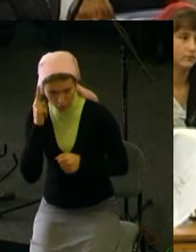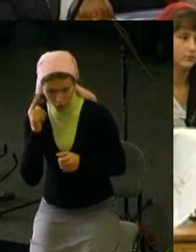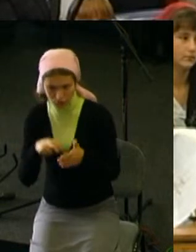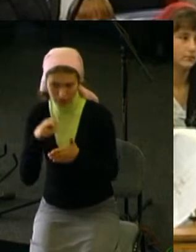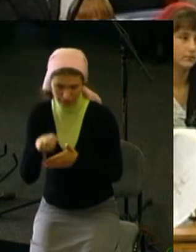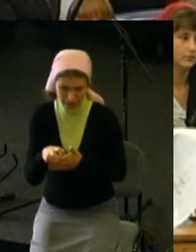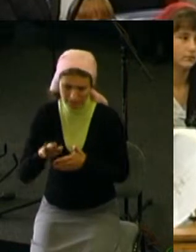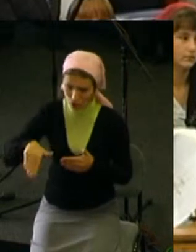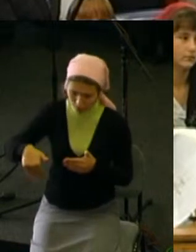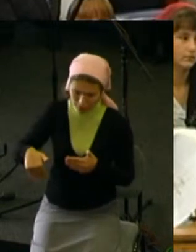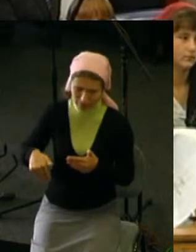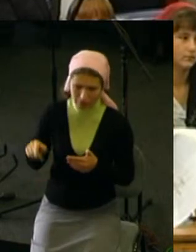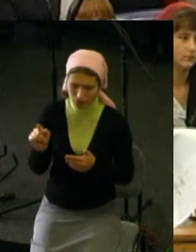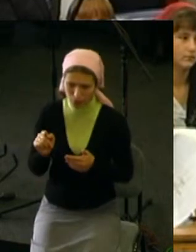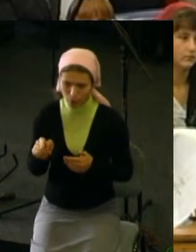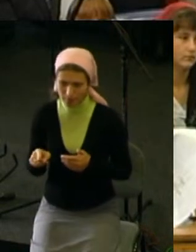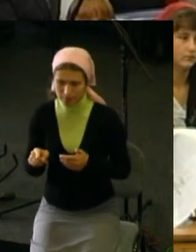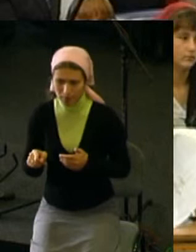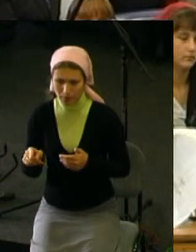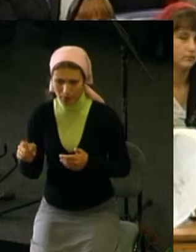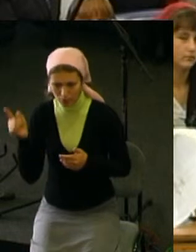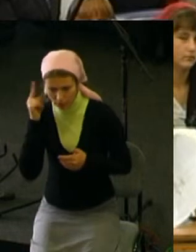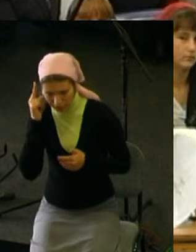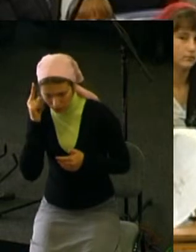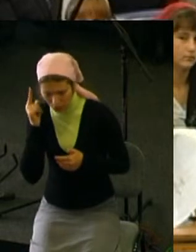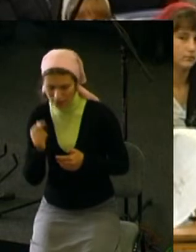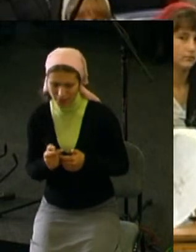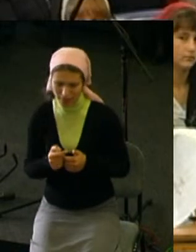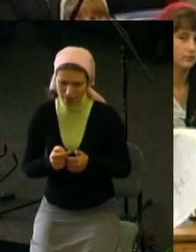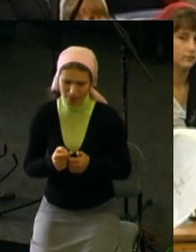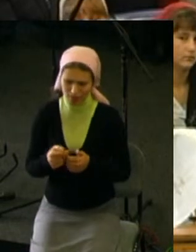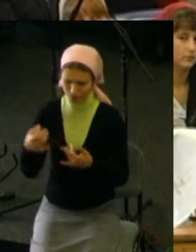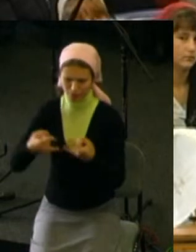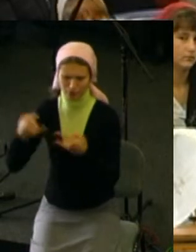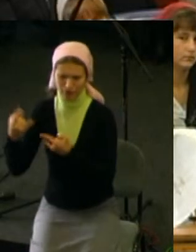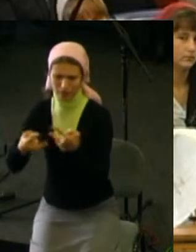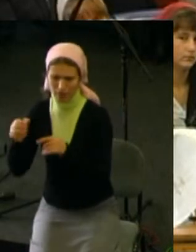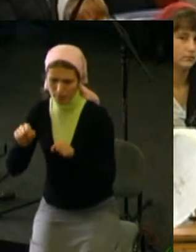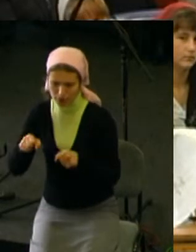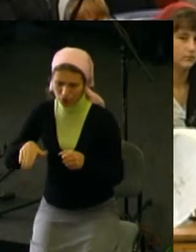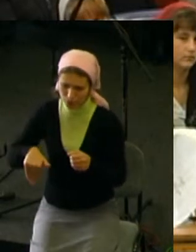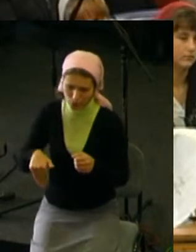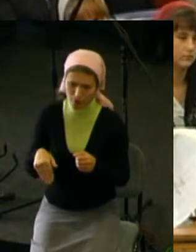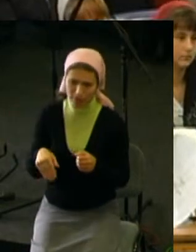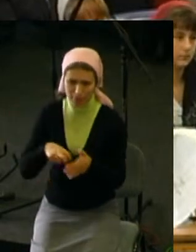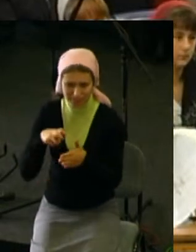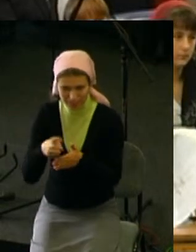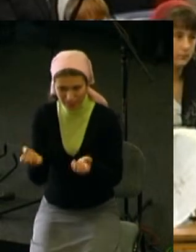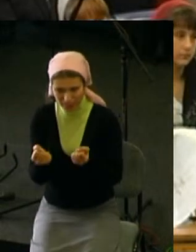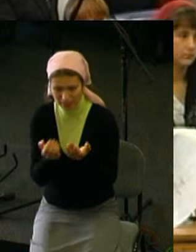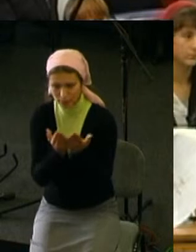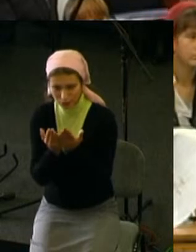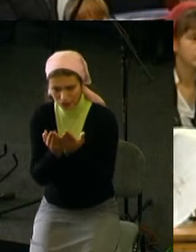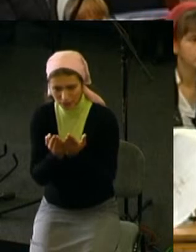почути могли б після того знаєте послухати десь відеозаписи Потім можливо взяти листа